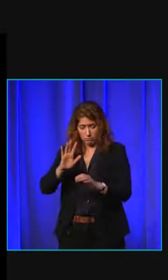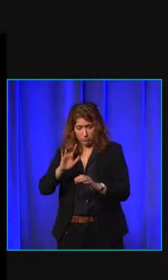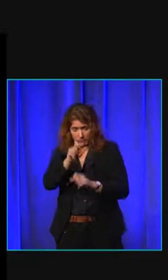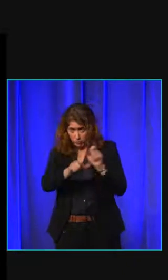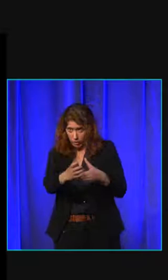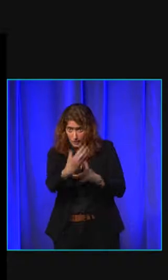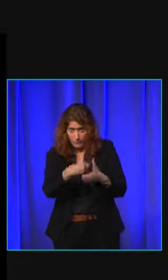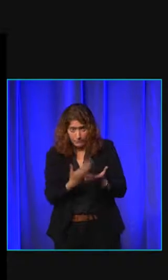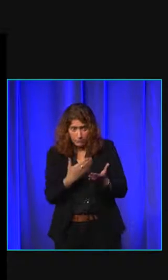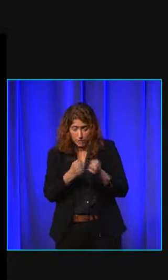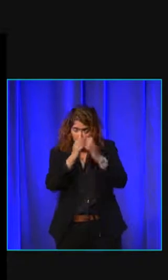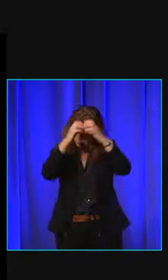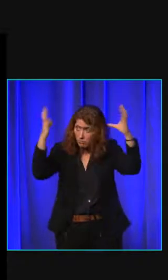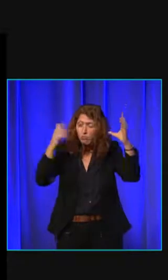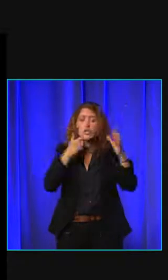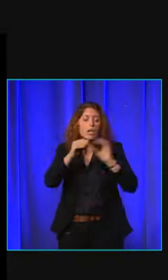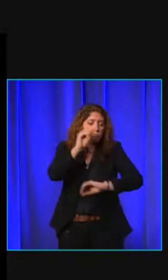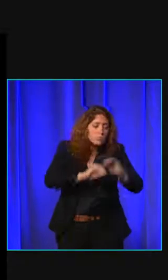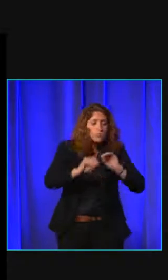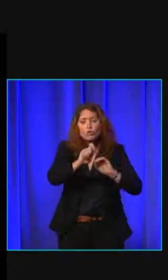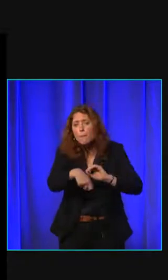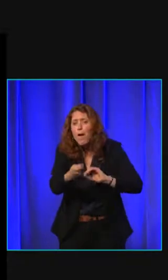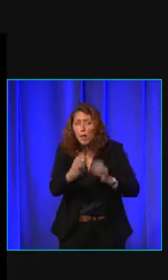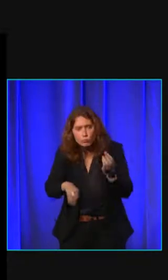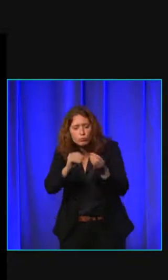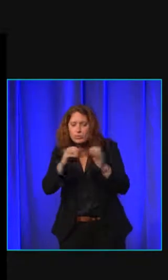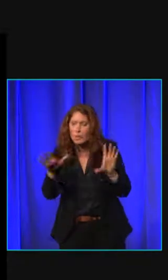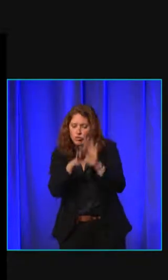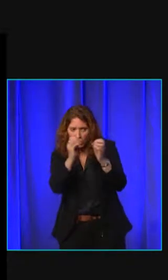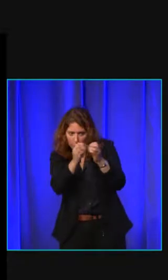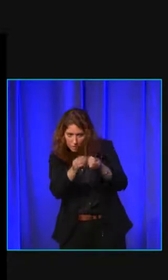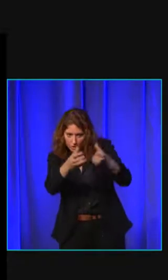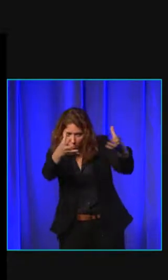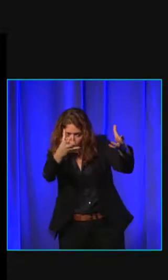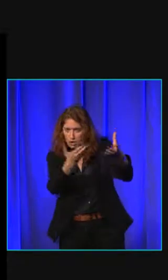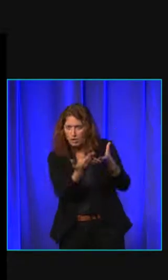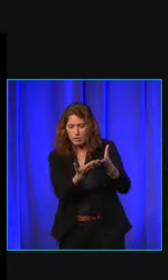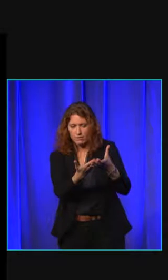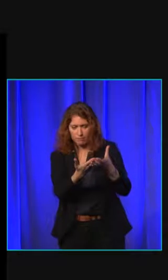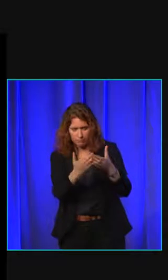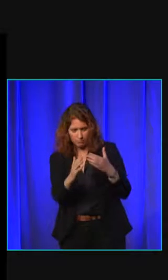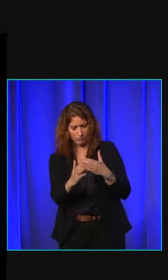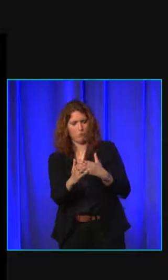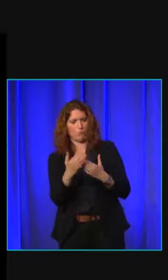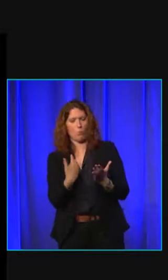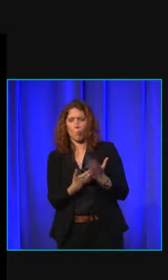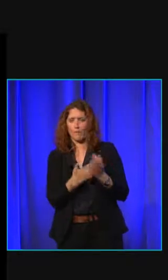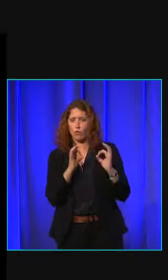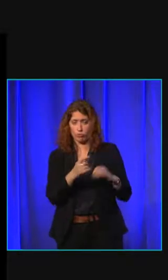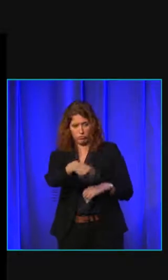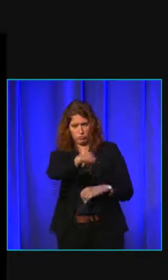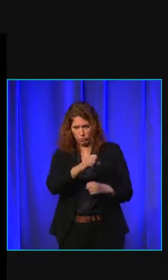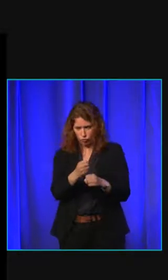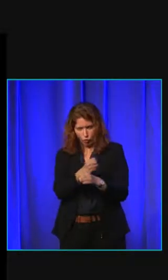la rééducation normale plus l'imagerie en supplément, montrait une plus grande laxité du